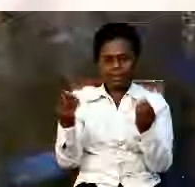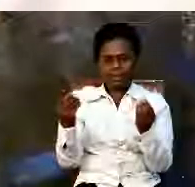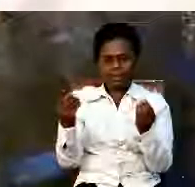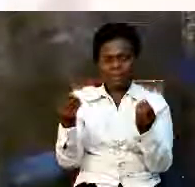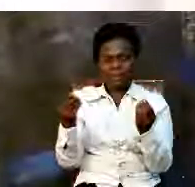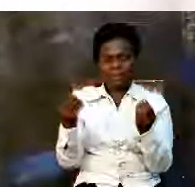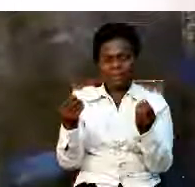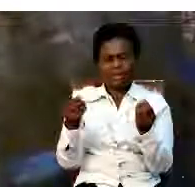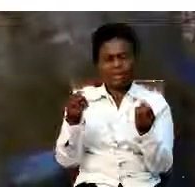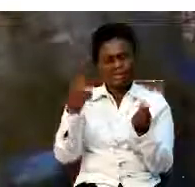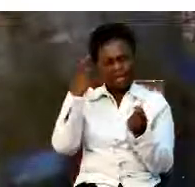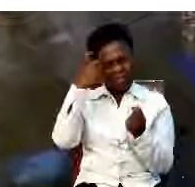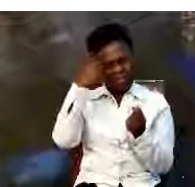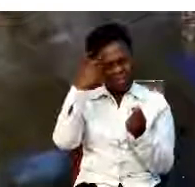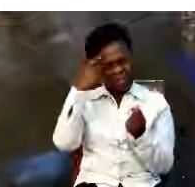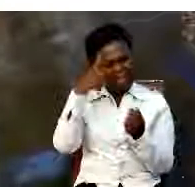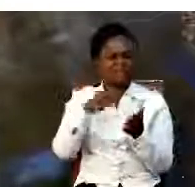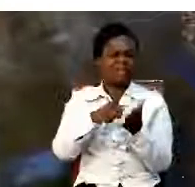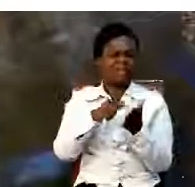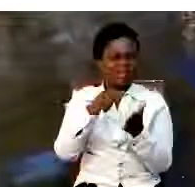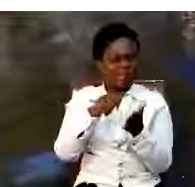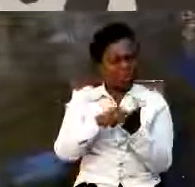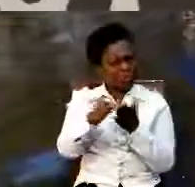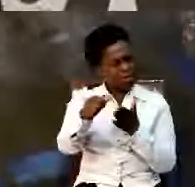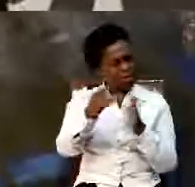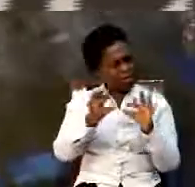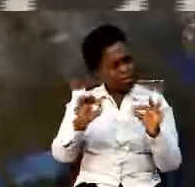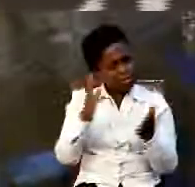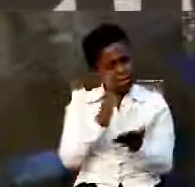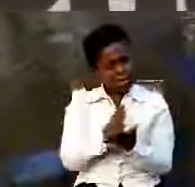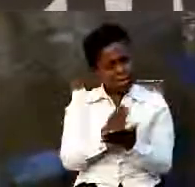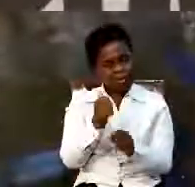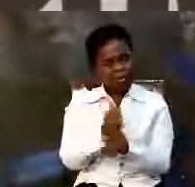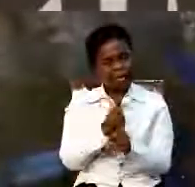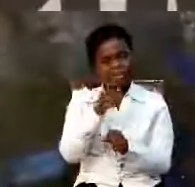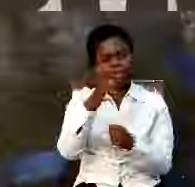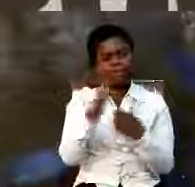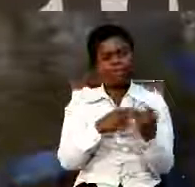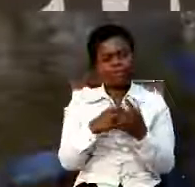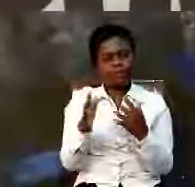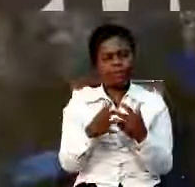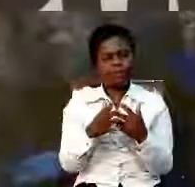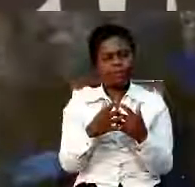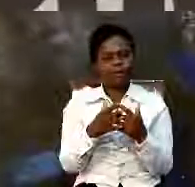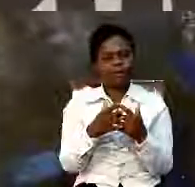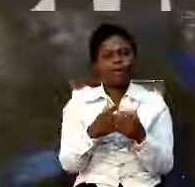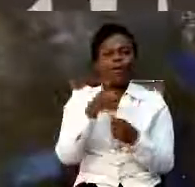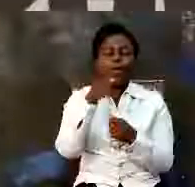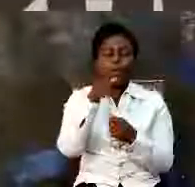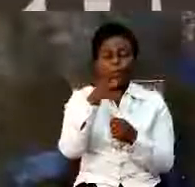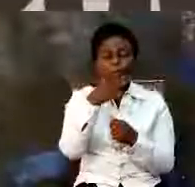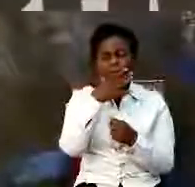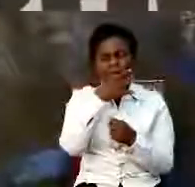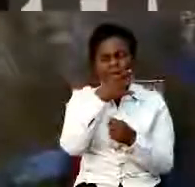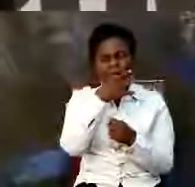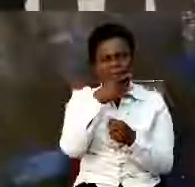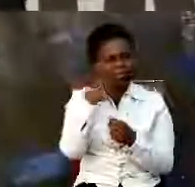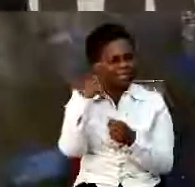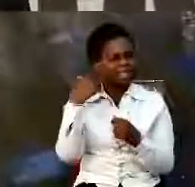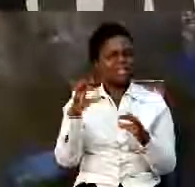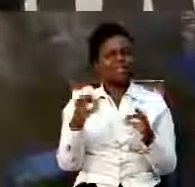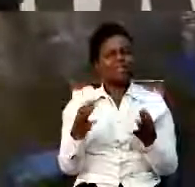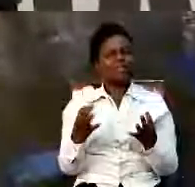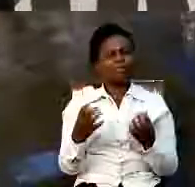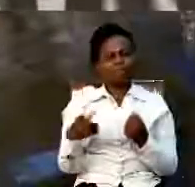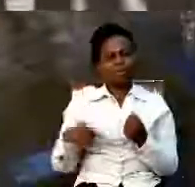Halafu nimekuwa nikifikiria, hivi ninakulipa vizuri kweli kwa kazi unayoifanya? Wewe mwanaume ungejisikiaje na boss wa namna